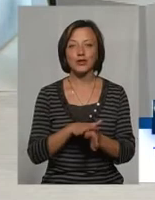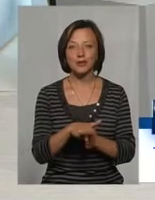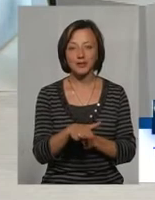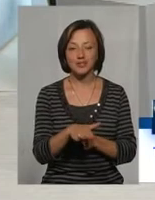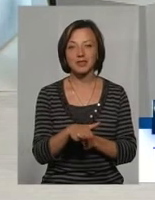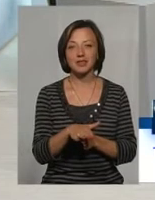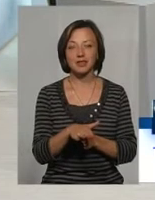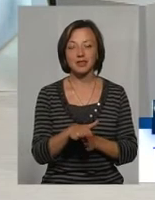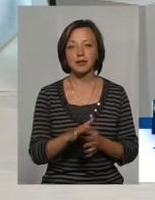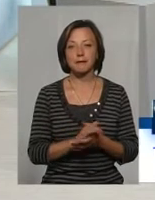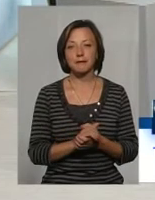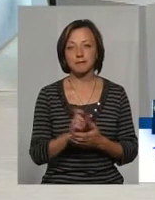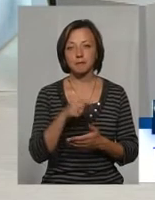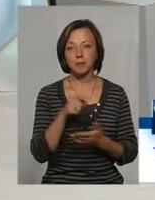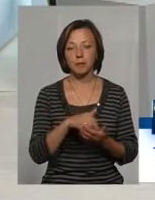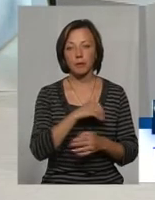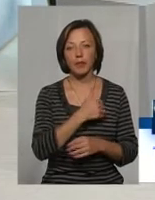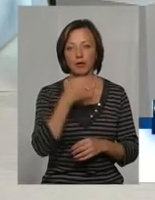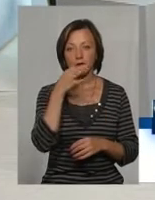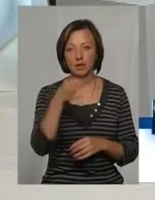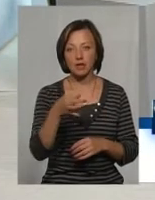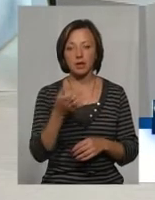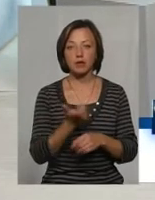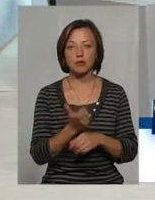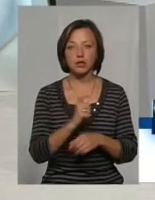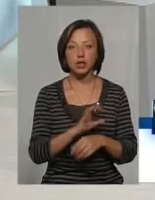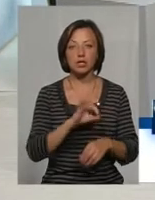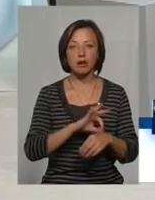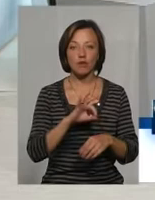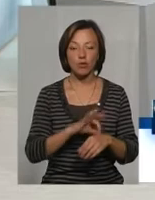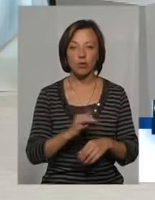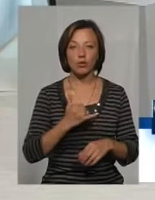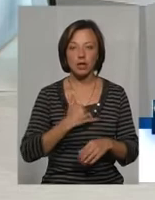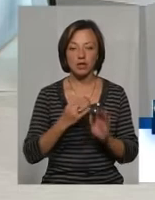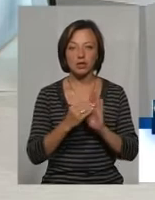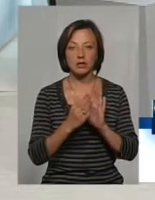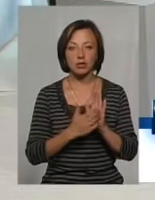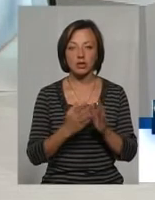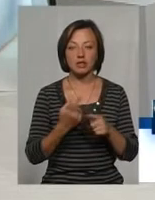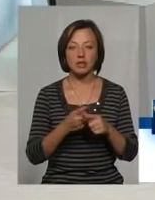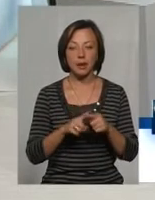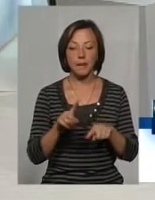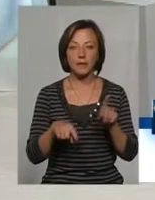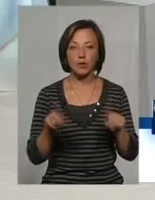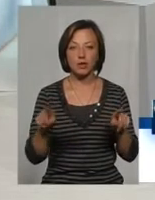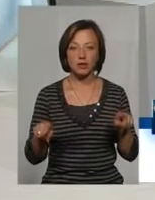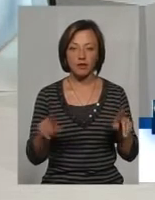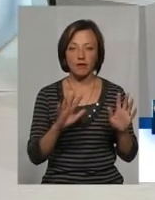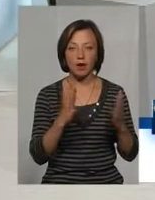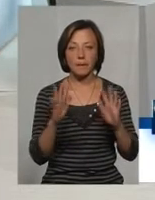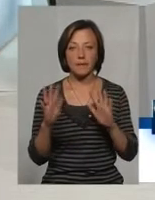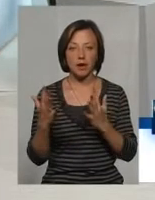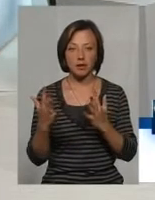дотримуватись так. Ну, звичайно, я хочу сказати, що більшість захворювань, які в нас реєструються, це є поодинокі спорадичні